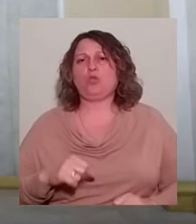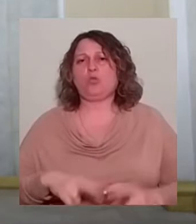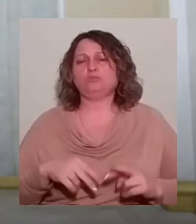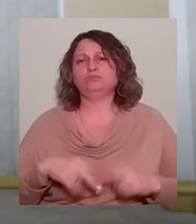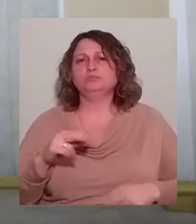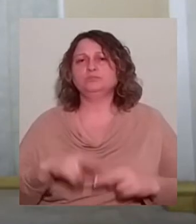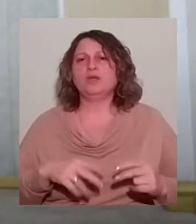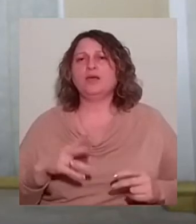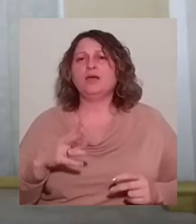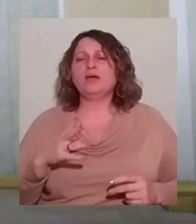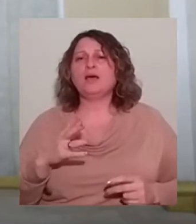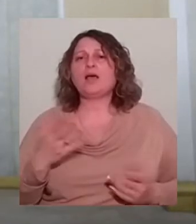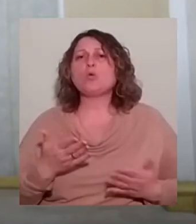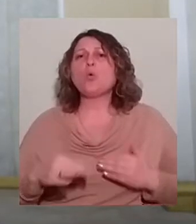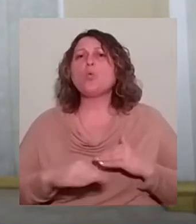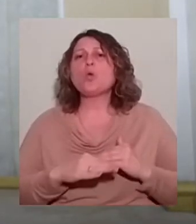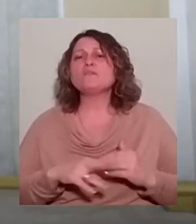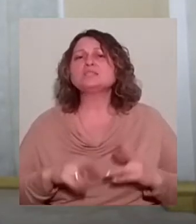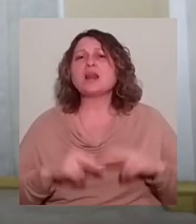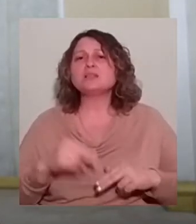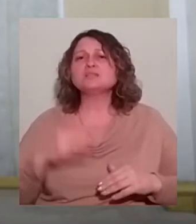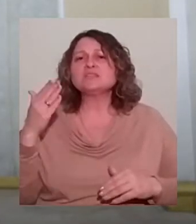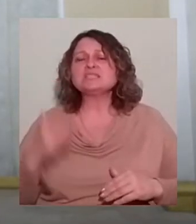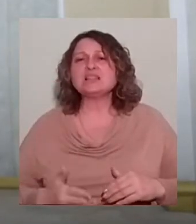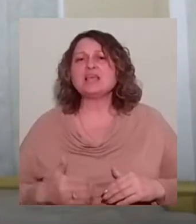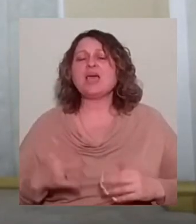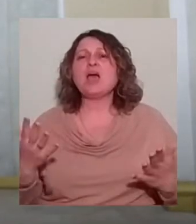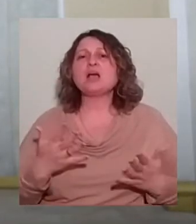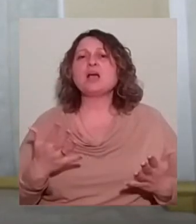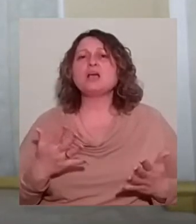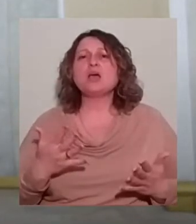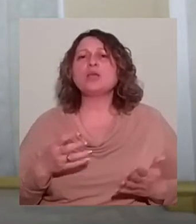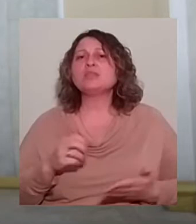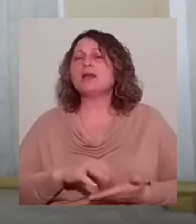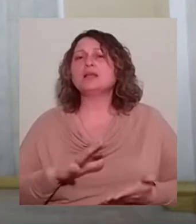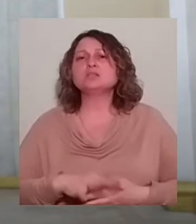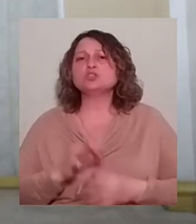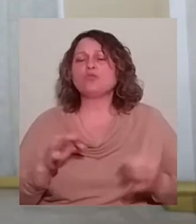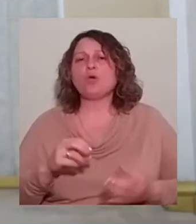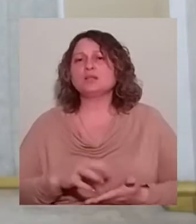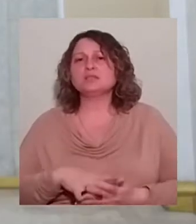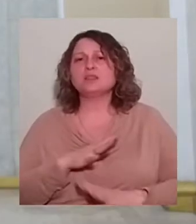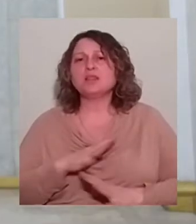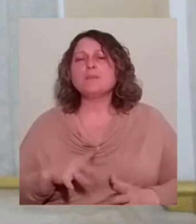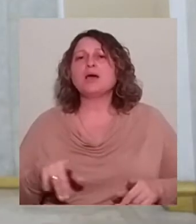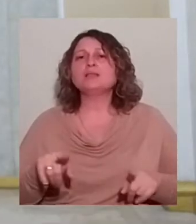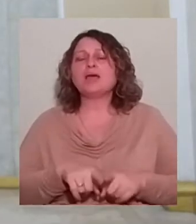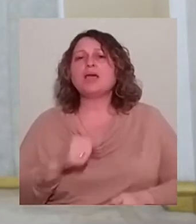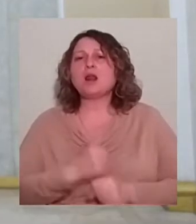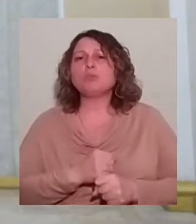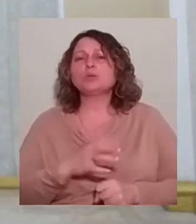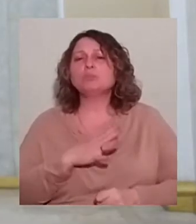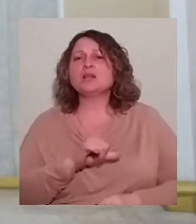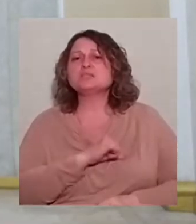якесь будівництво підпорної стіни або будівництво житлового будинку не реєструвалися. Данные работы были самовольные, они были